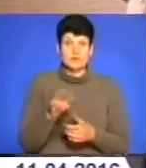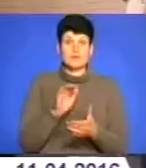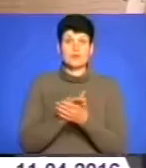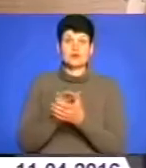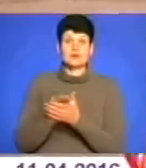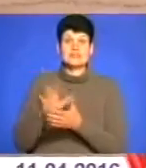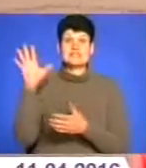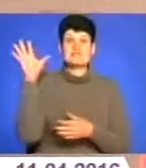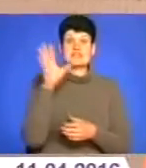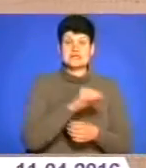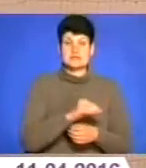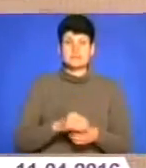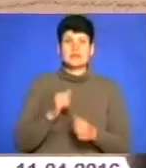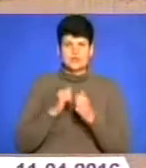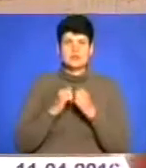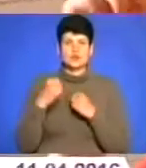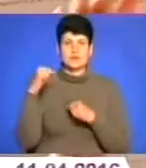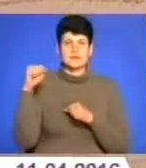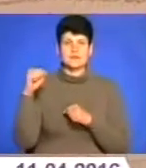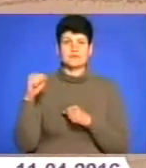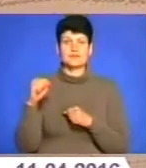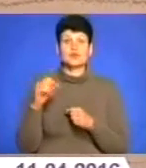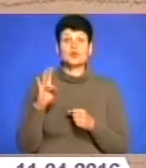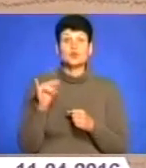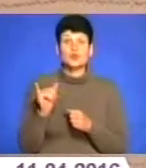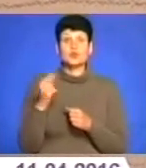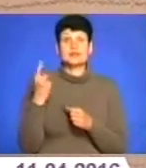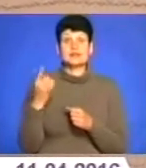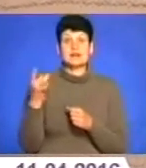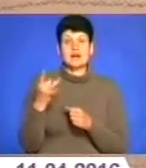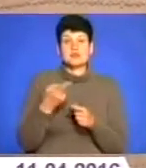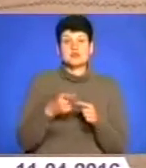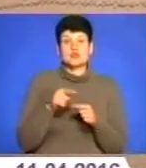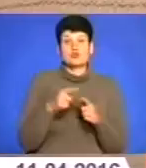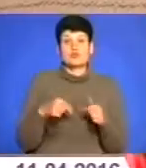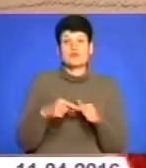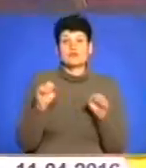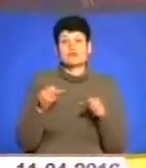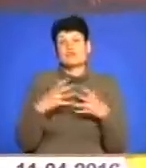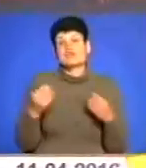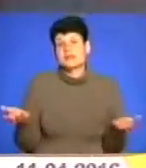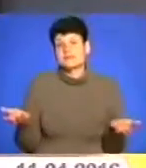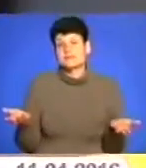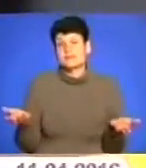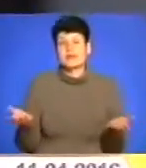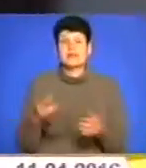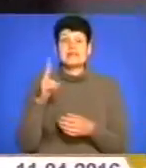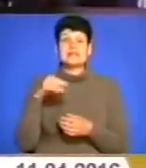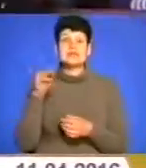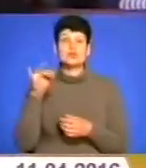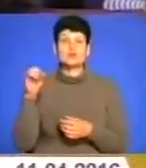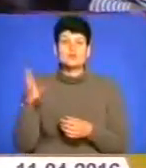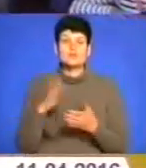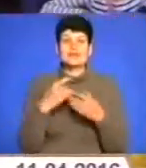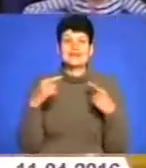знайомився зі всіма. Ти часто перемагав? Ні, ну один раз на цьому виді спорту і все. Джиу-джитсу має різні